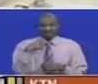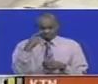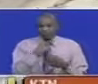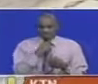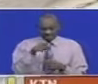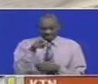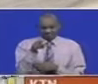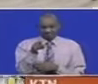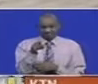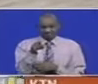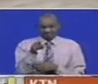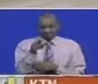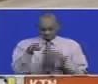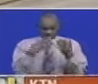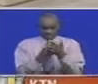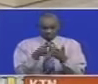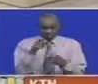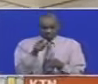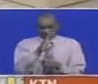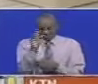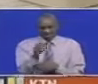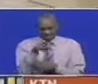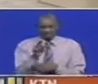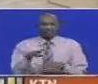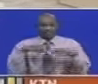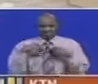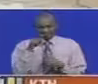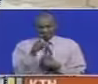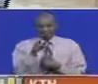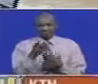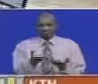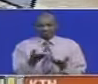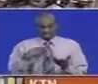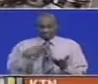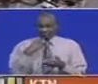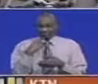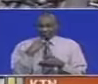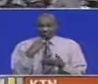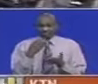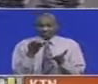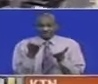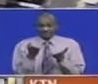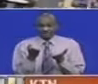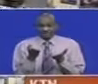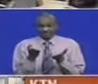kutaka ombi la jumuiya ya Afrika kutimizwa. Muda mchache uliopita, mtazamaji,